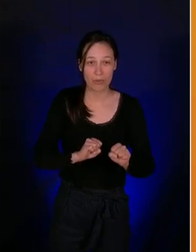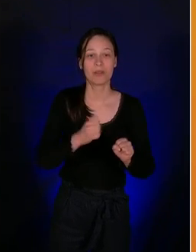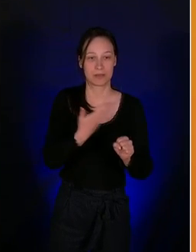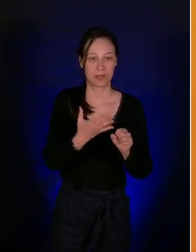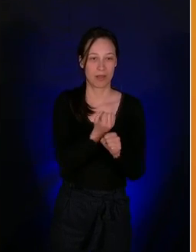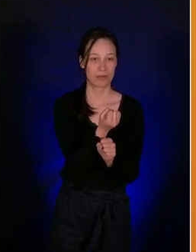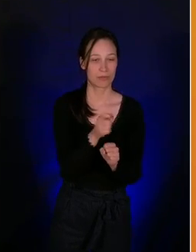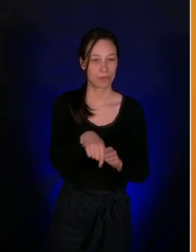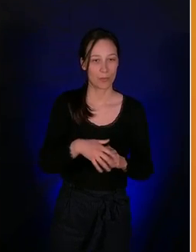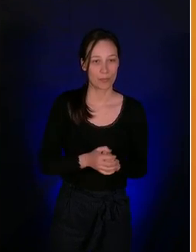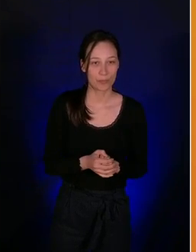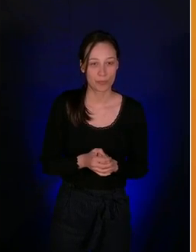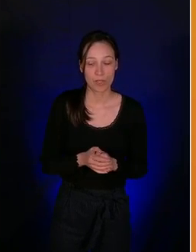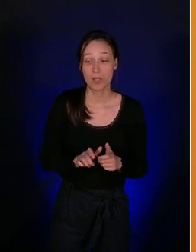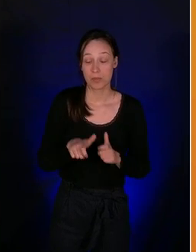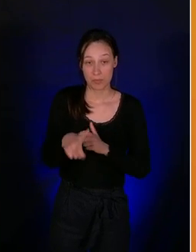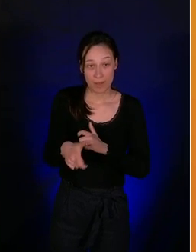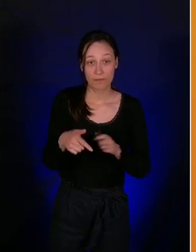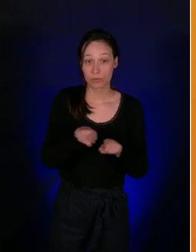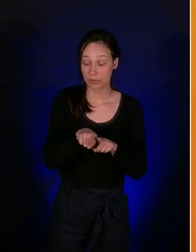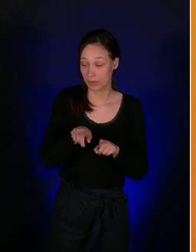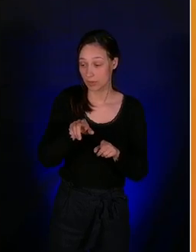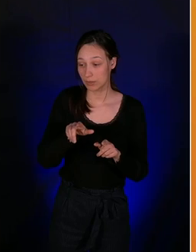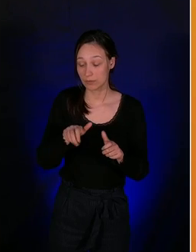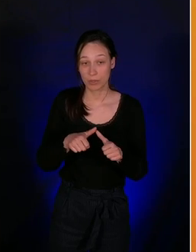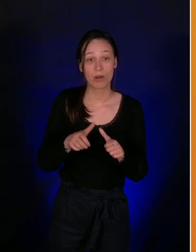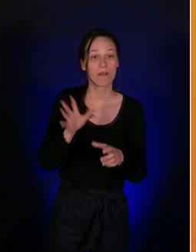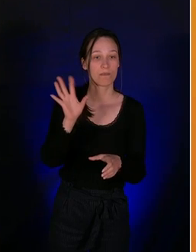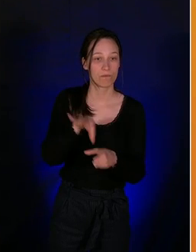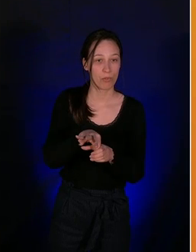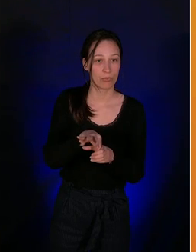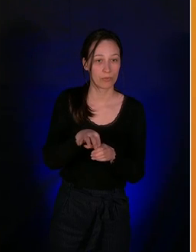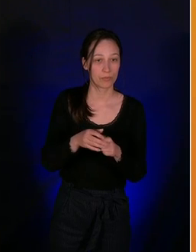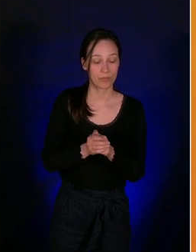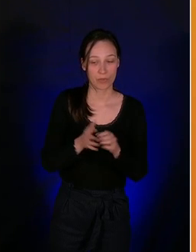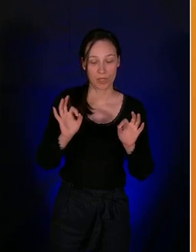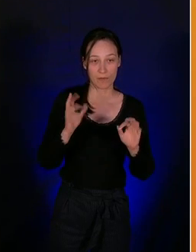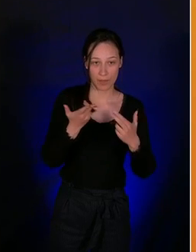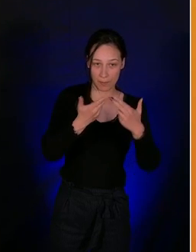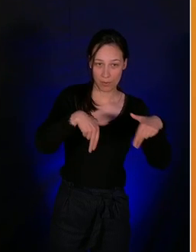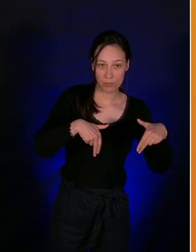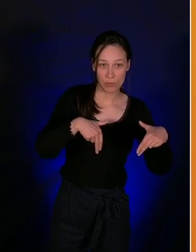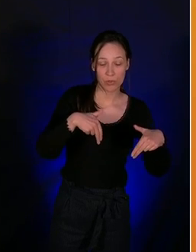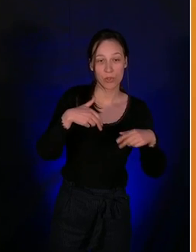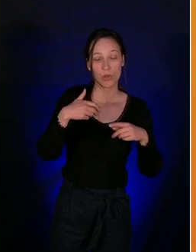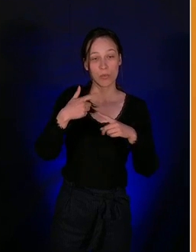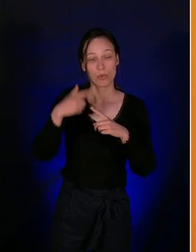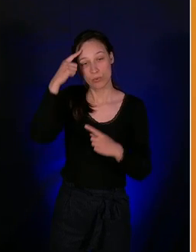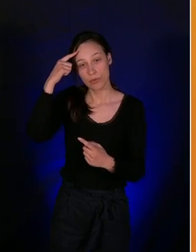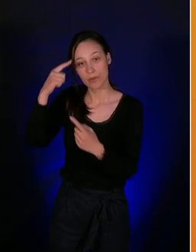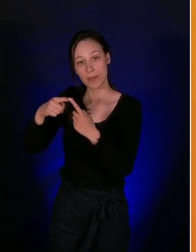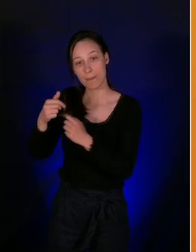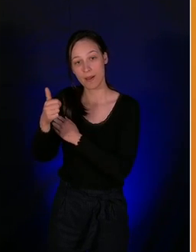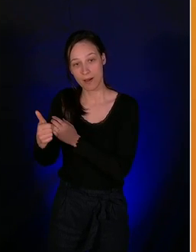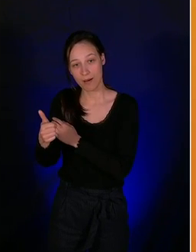la commission est passée au vote. Sur le préambule et le thème 1, ce ne sont pas moins de